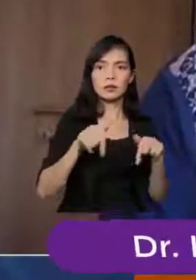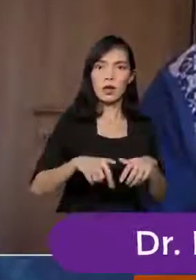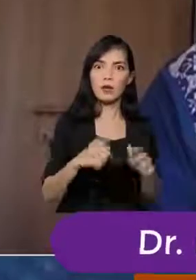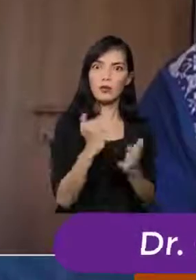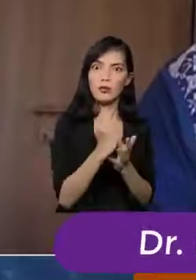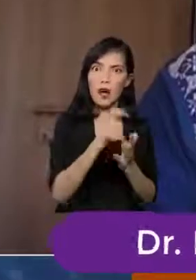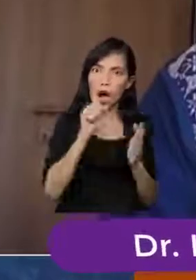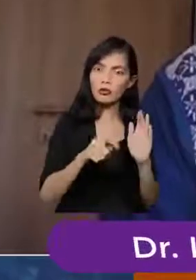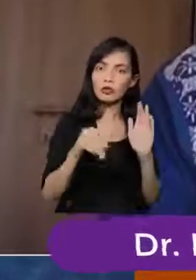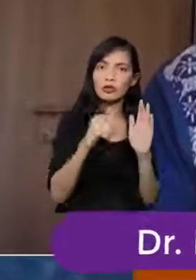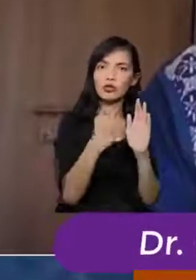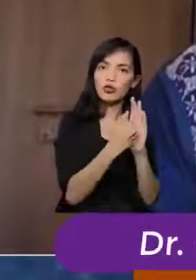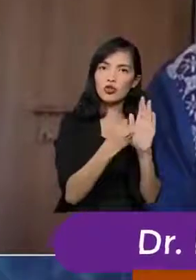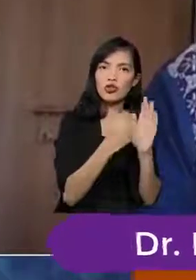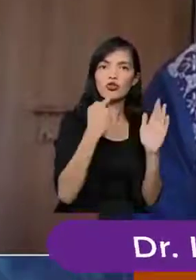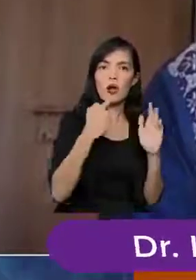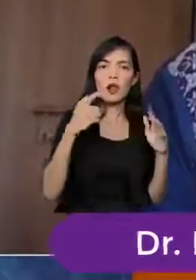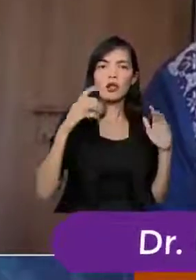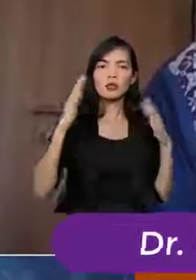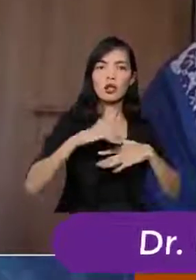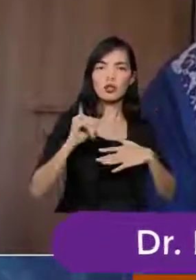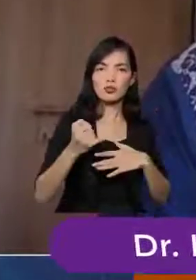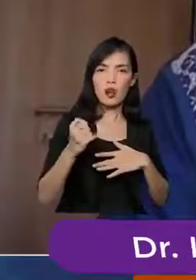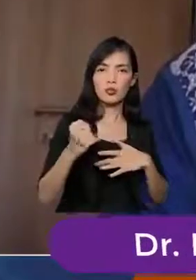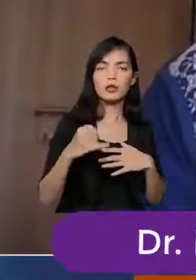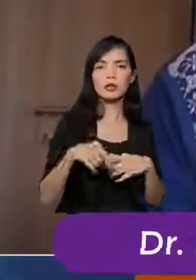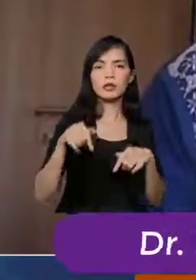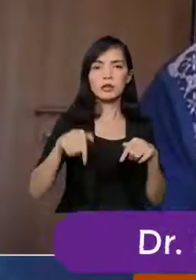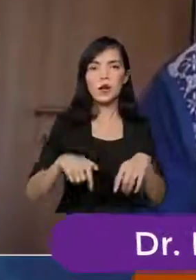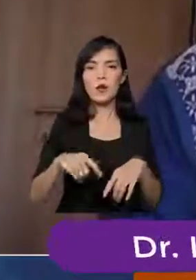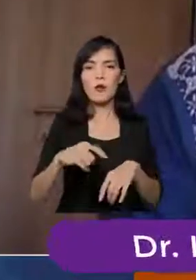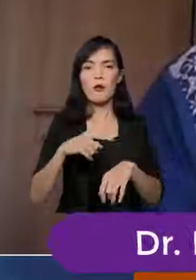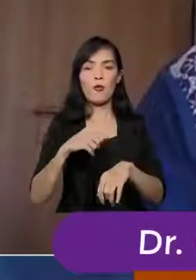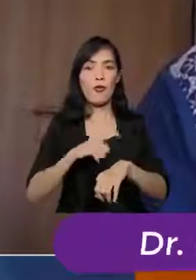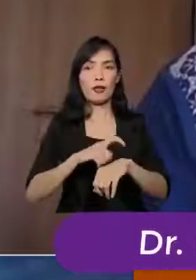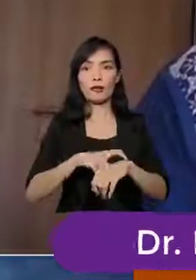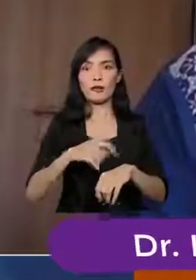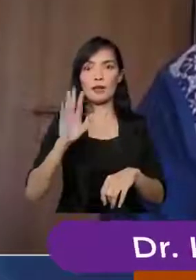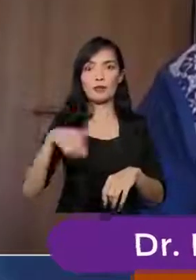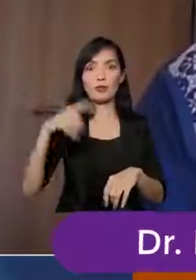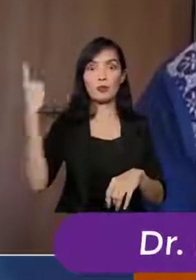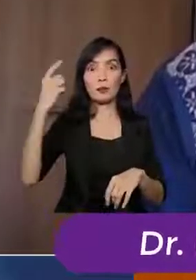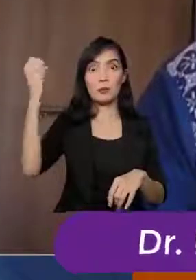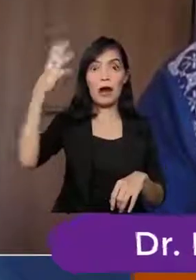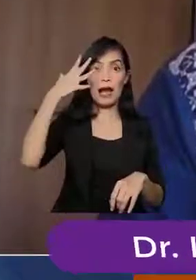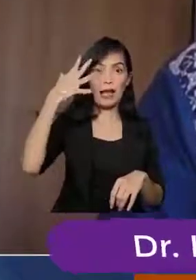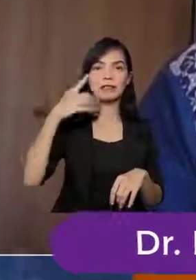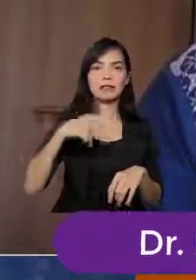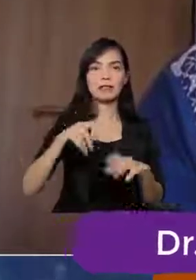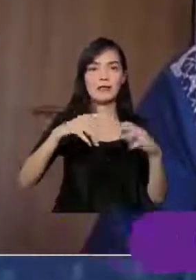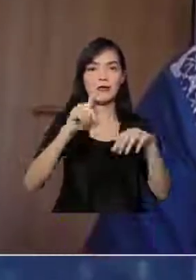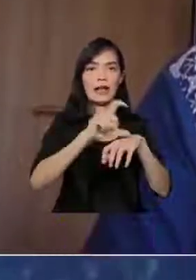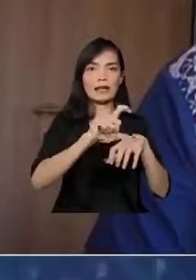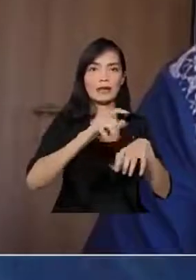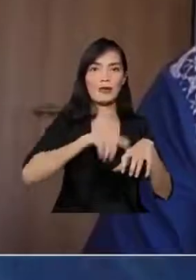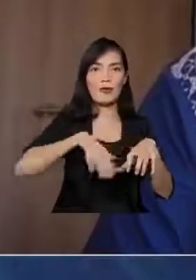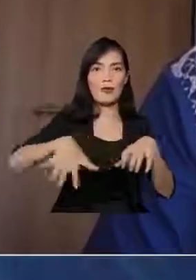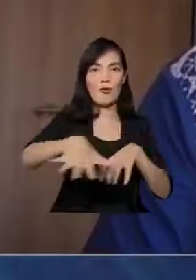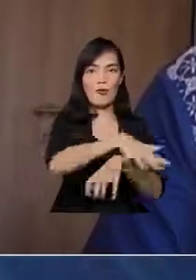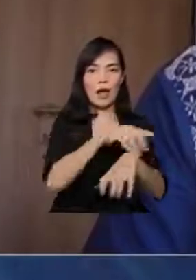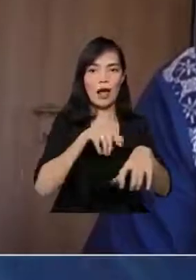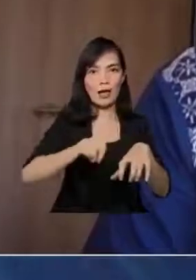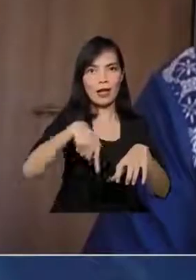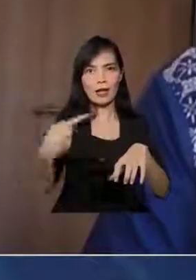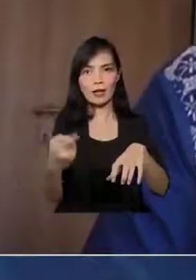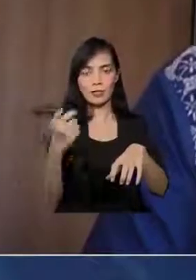sangat ketat untuk pelaksanaan Jumatan dan juga Sekarang saatnya untuk kemarin di luar juga ada denda Jika tidak melaksanakan itu ya